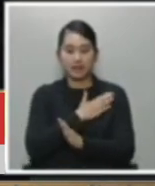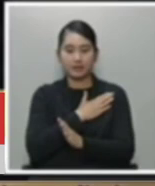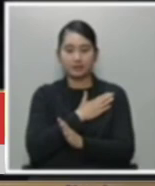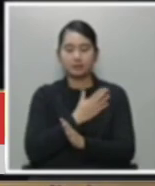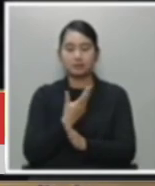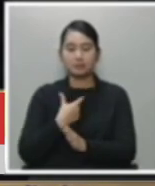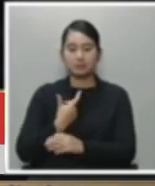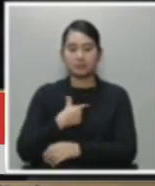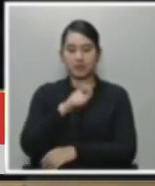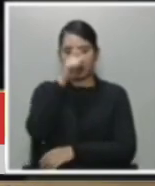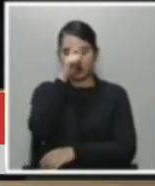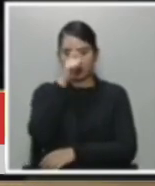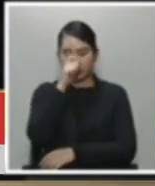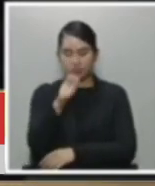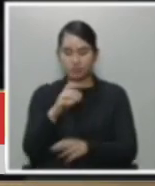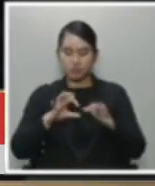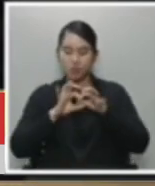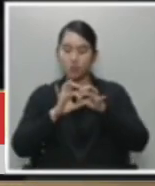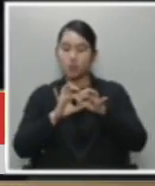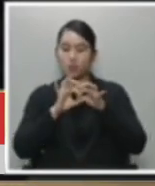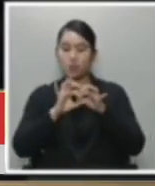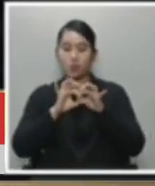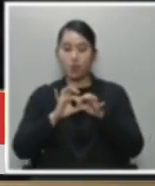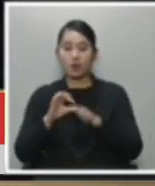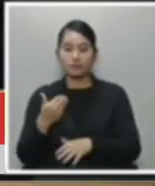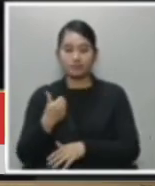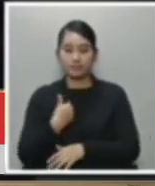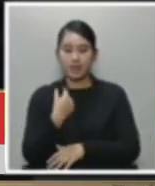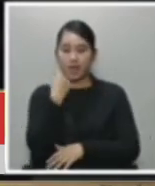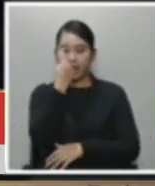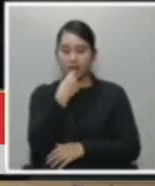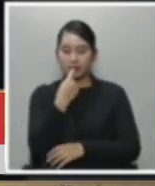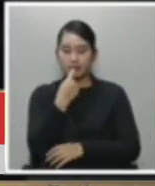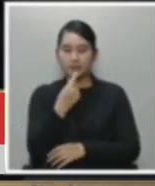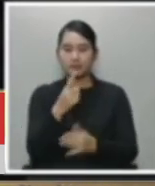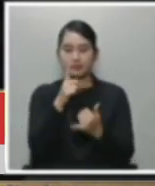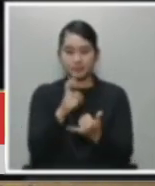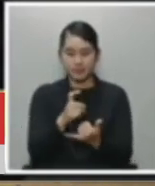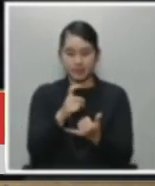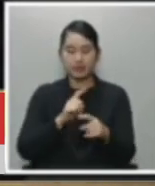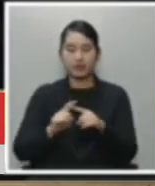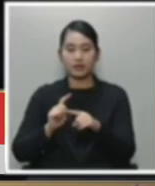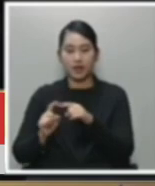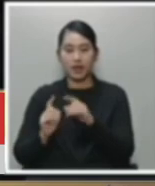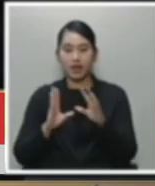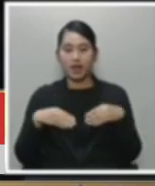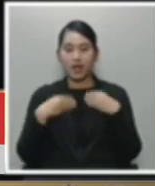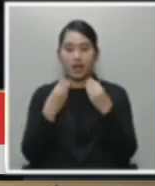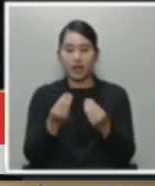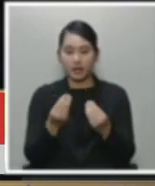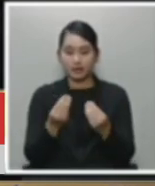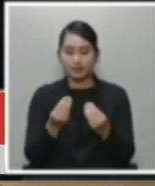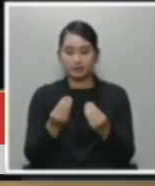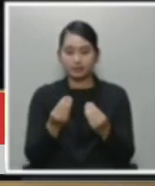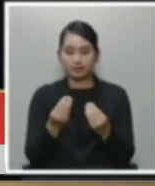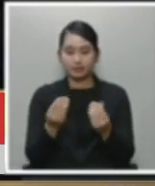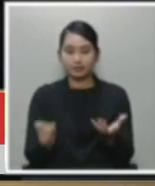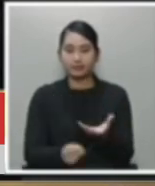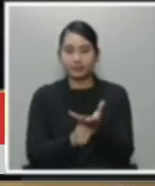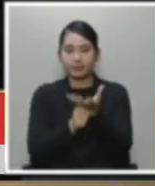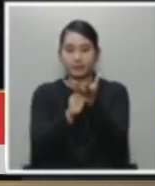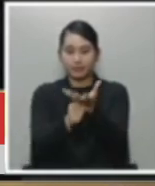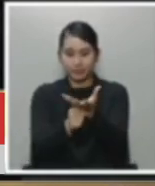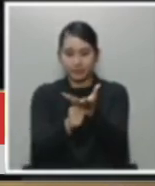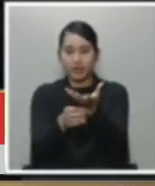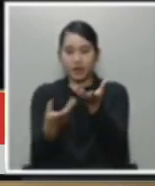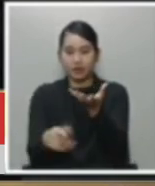ครับผู้ที่ประสบเหตุผู้สูญเสียได้ทรงพระราชทานได้ทรงประทานผ้าไตร1ไตรพร้อมด้วยมีพระราช